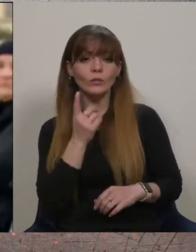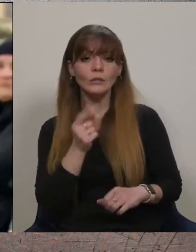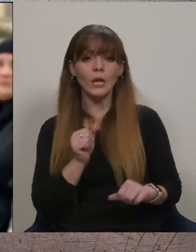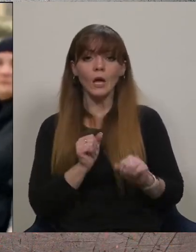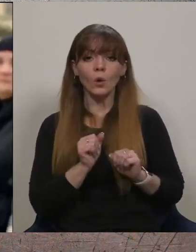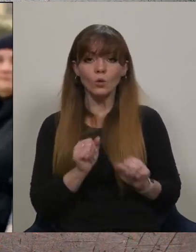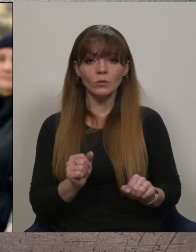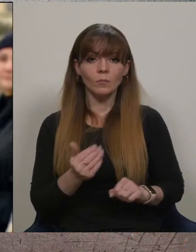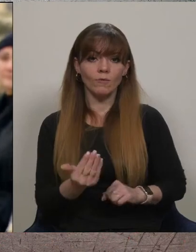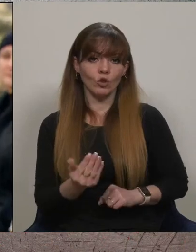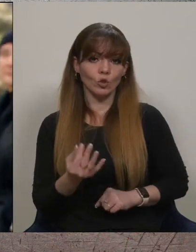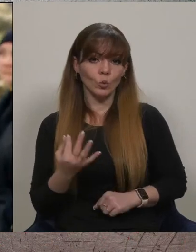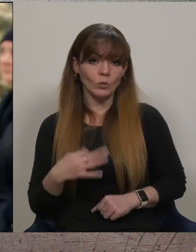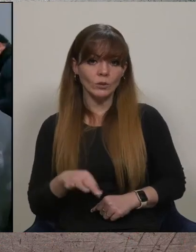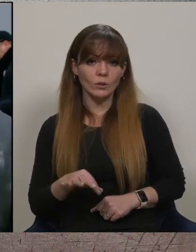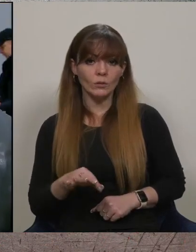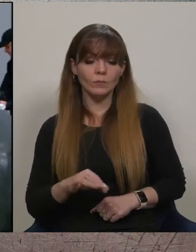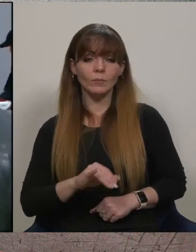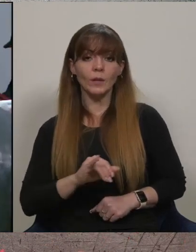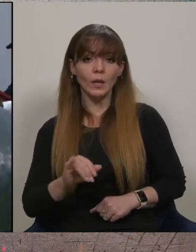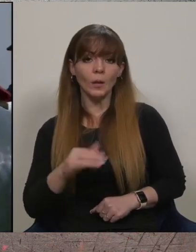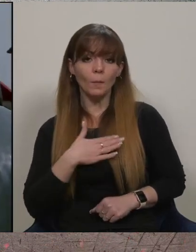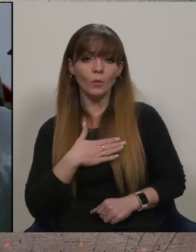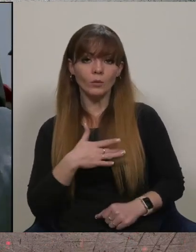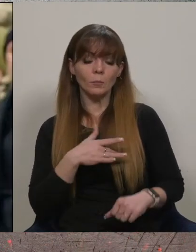сина і мої співчуття.